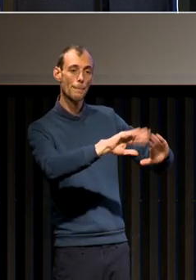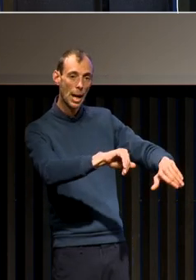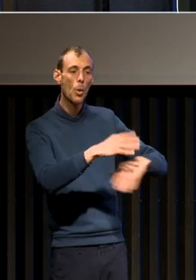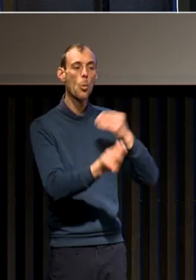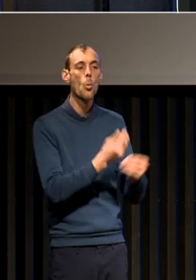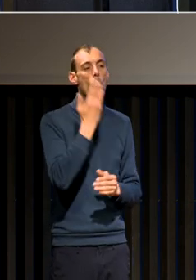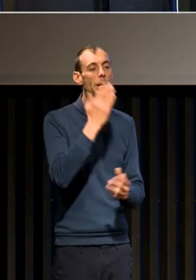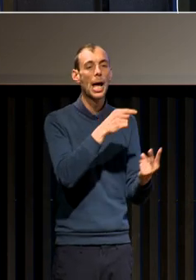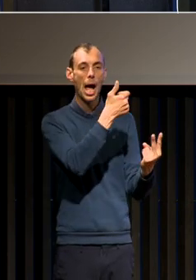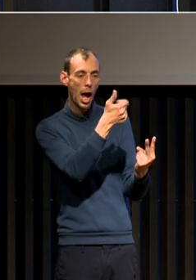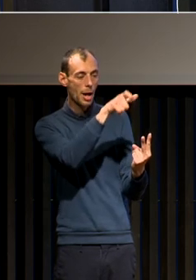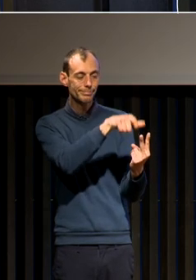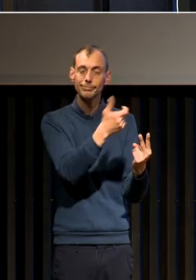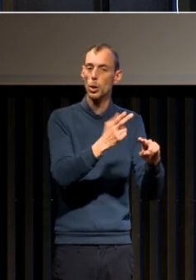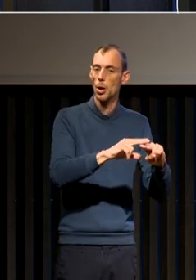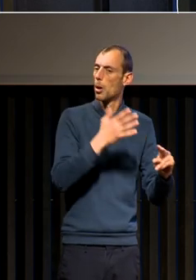d'un de ses membres.